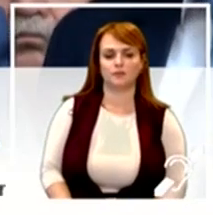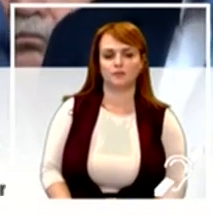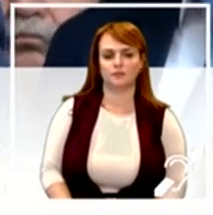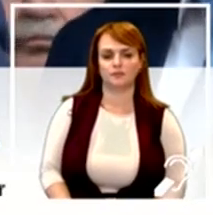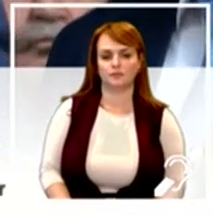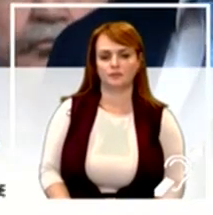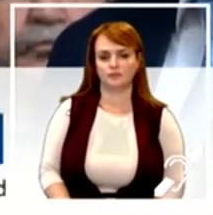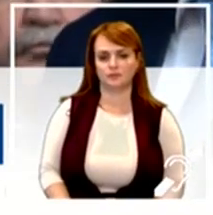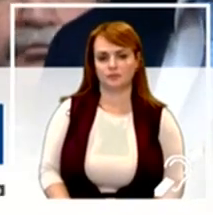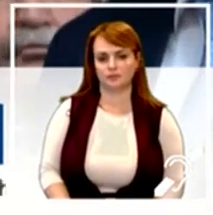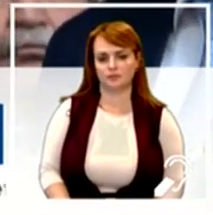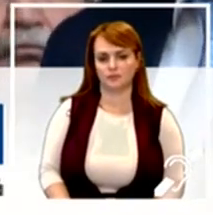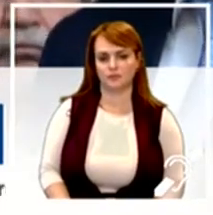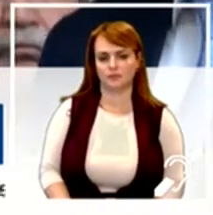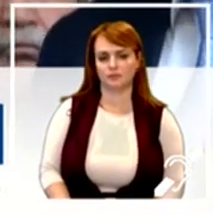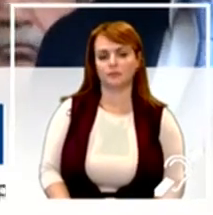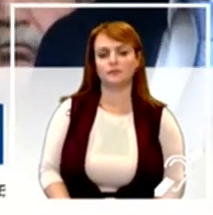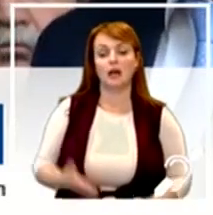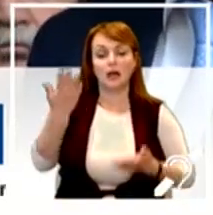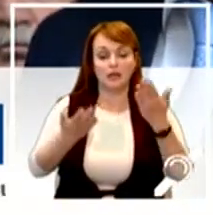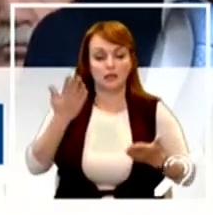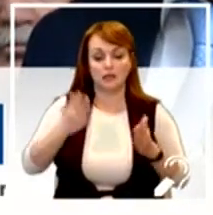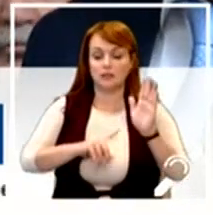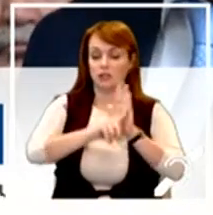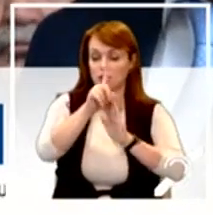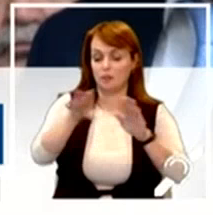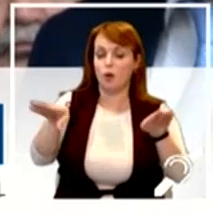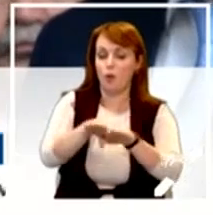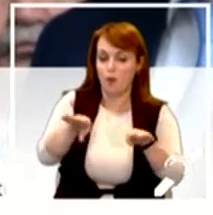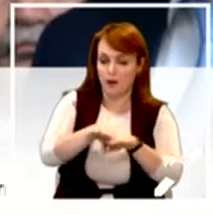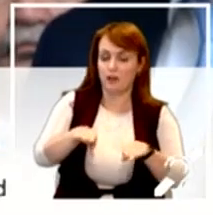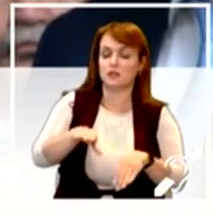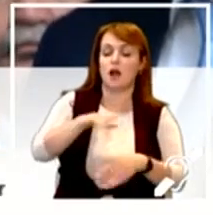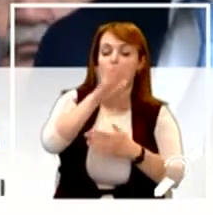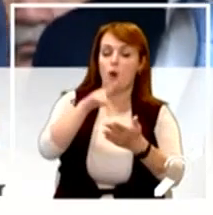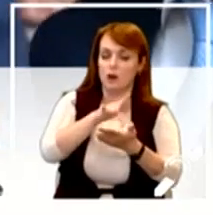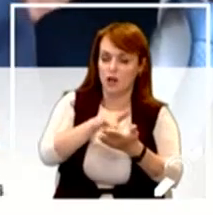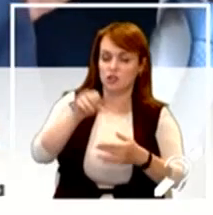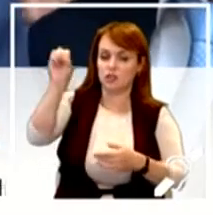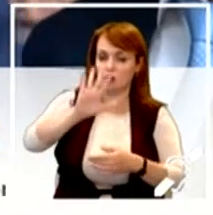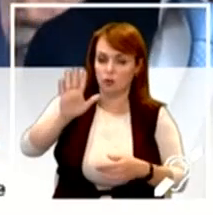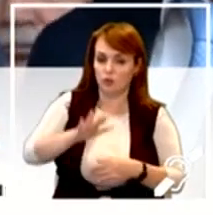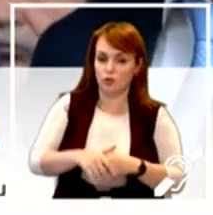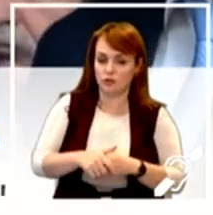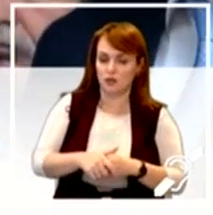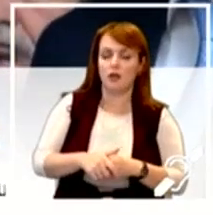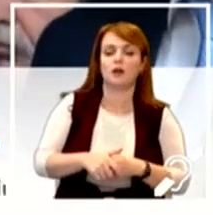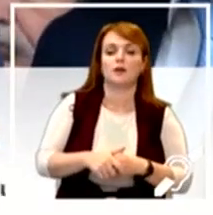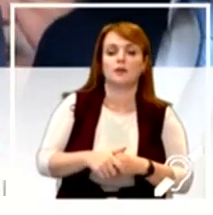Dacă ne raportăm la orașele dinspre vest, care au un potențial de dezvoltare mai mic a